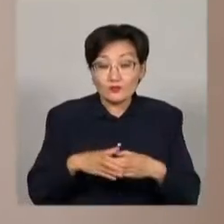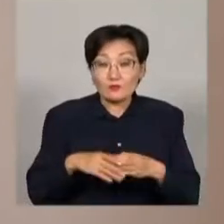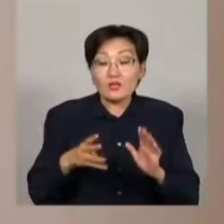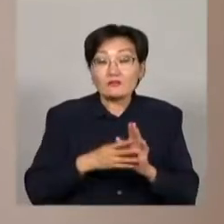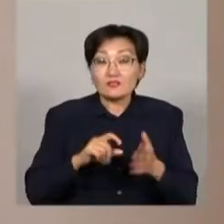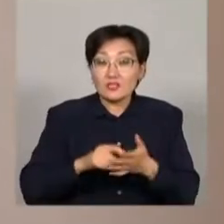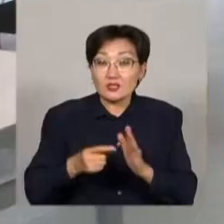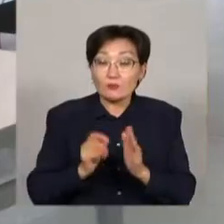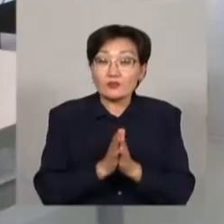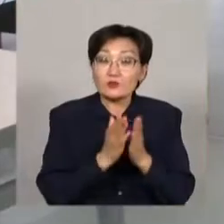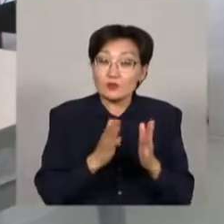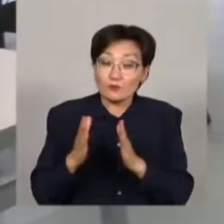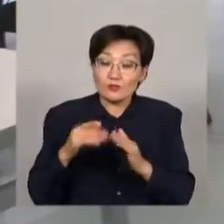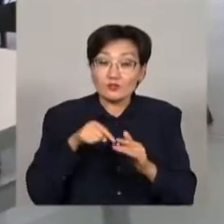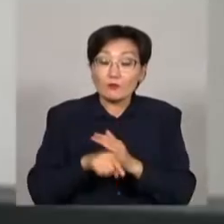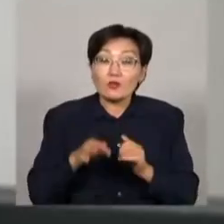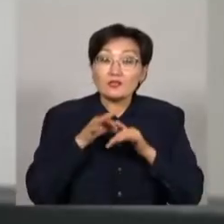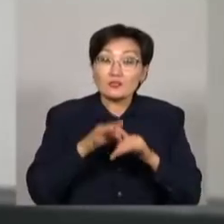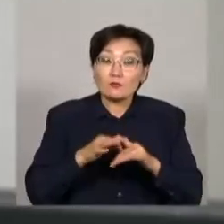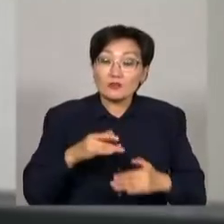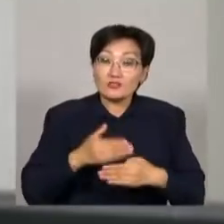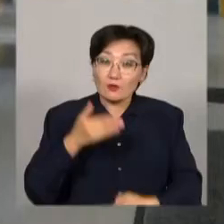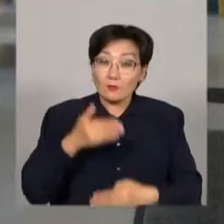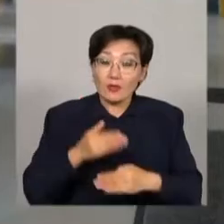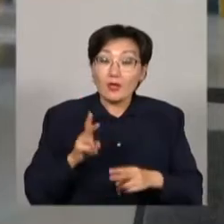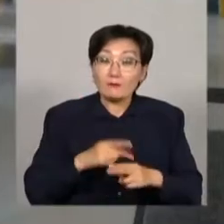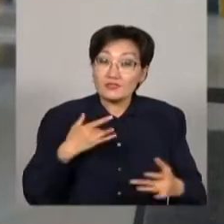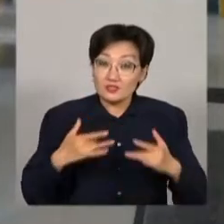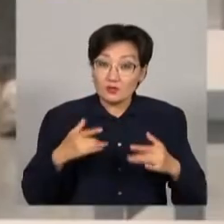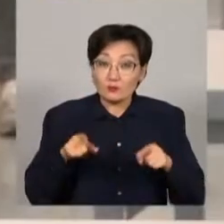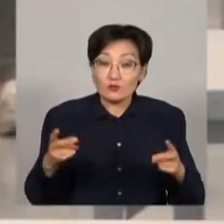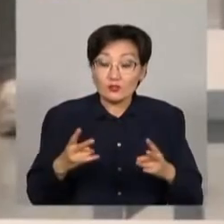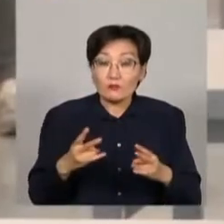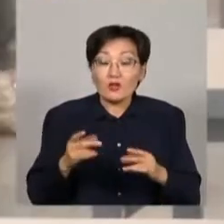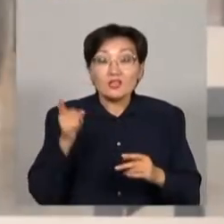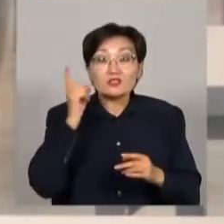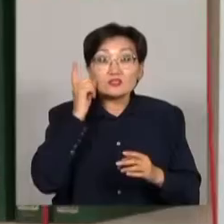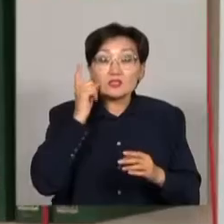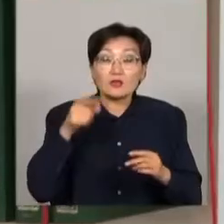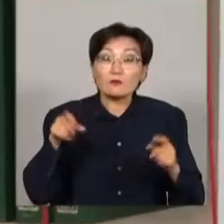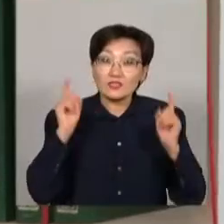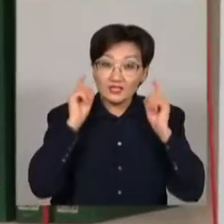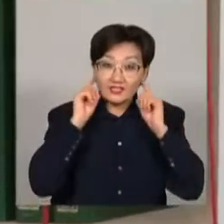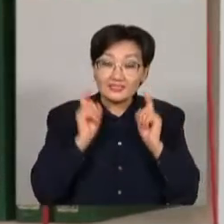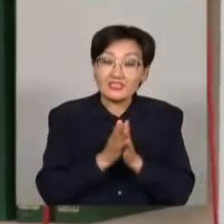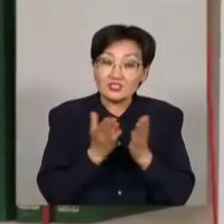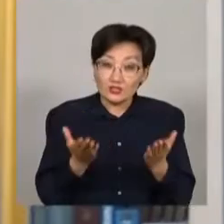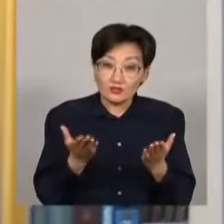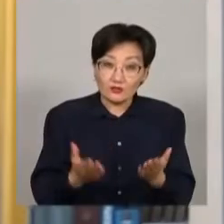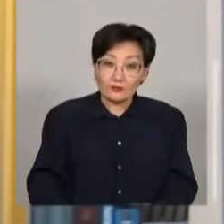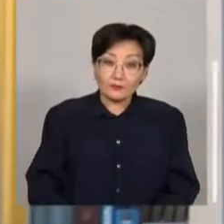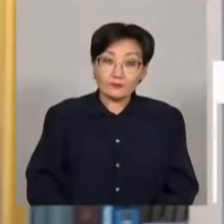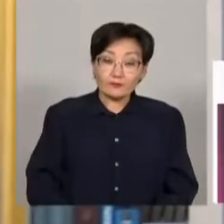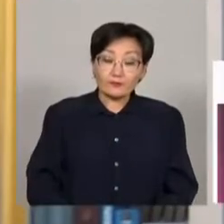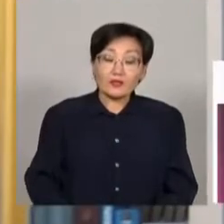9 залах библиотеки. В одном из них проходит спектакль без актеров. Все, что нужно зрителям – сотовый телефон, наушники и книги. Это